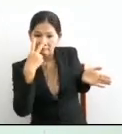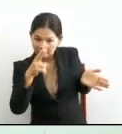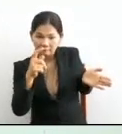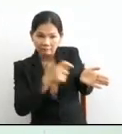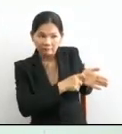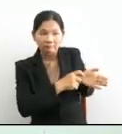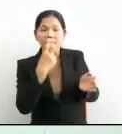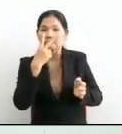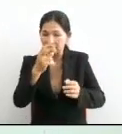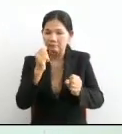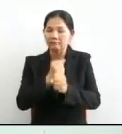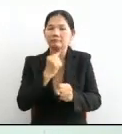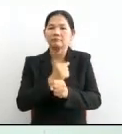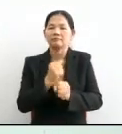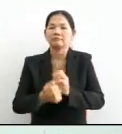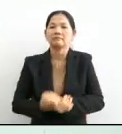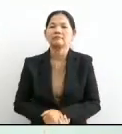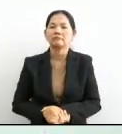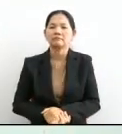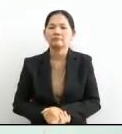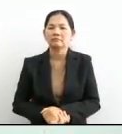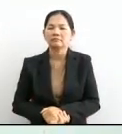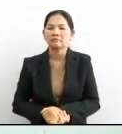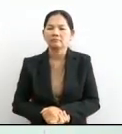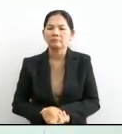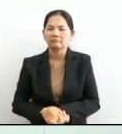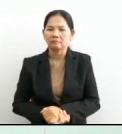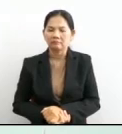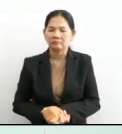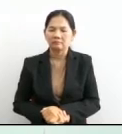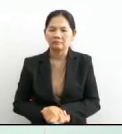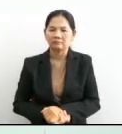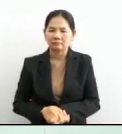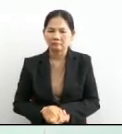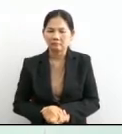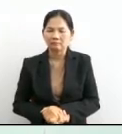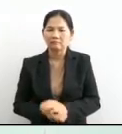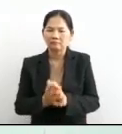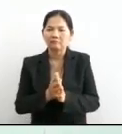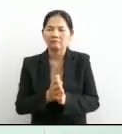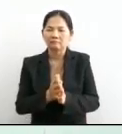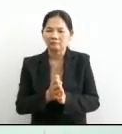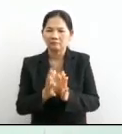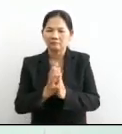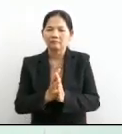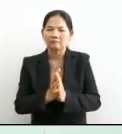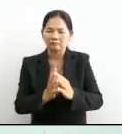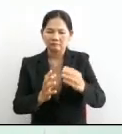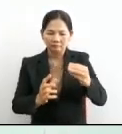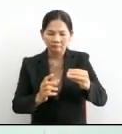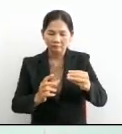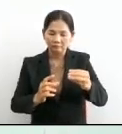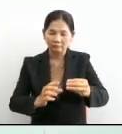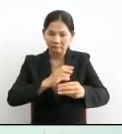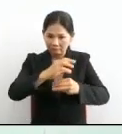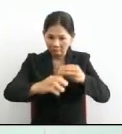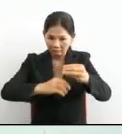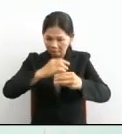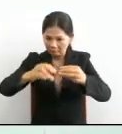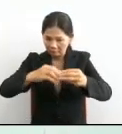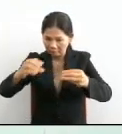chà là ồn á quật của bông tái chà cà sốt rồi có cá ẩm bỏ chàn chấm chà lấy con mưa mới